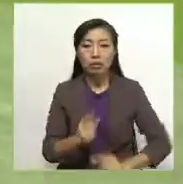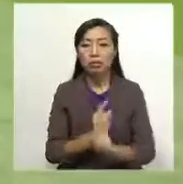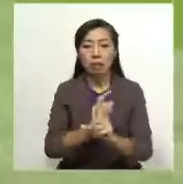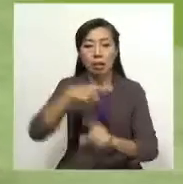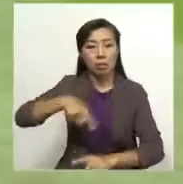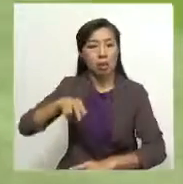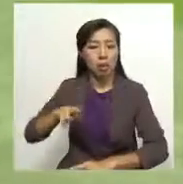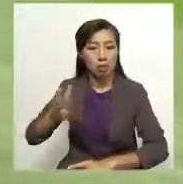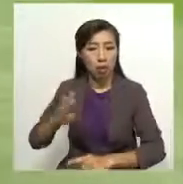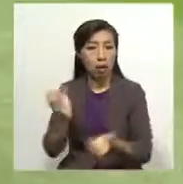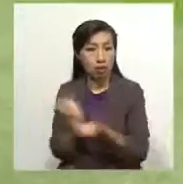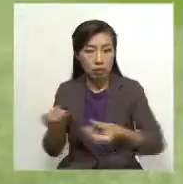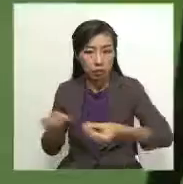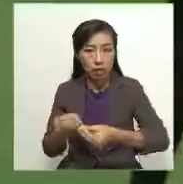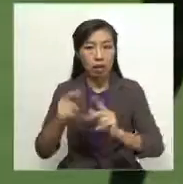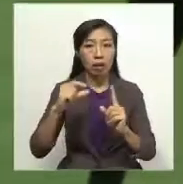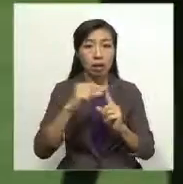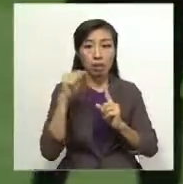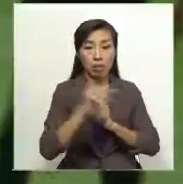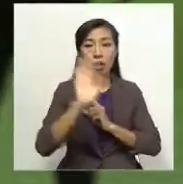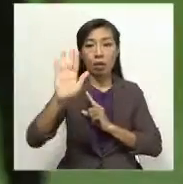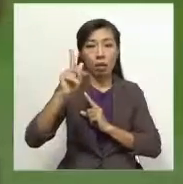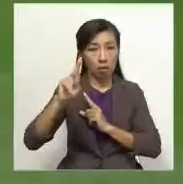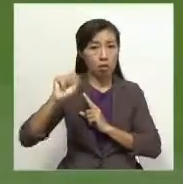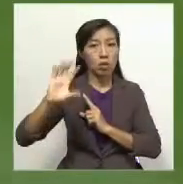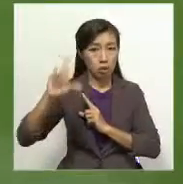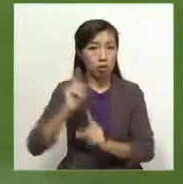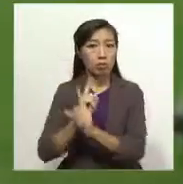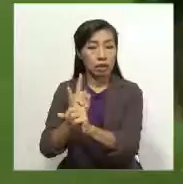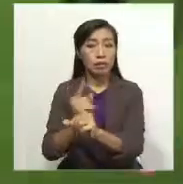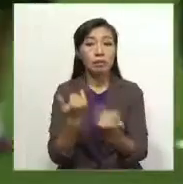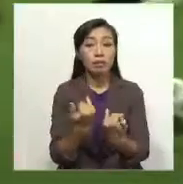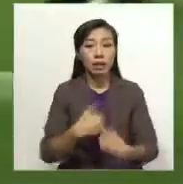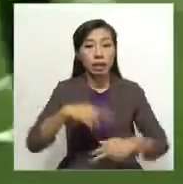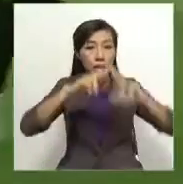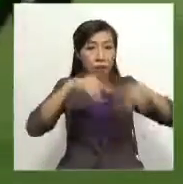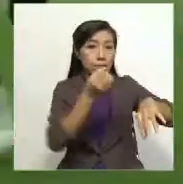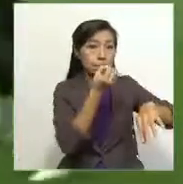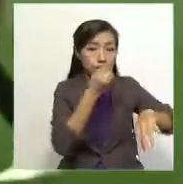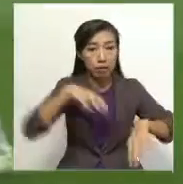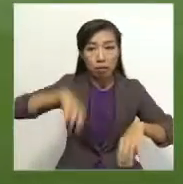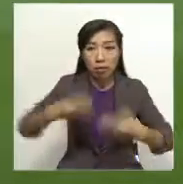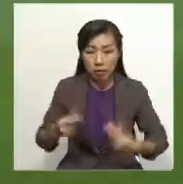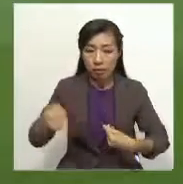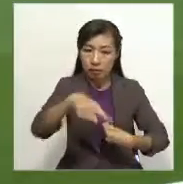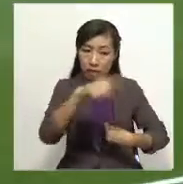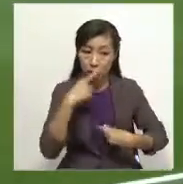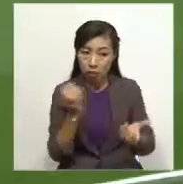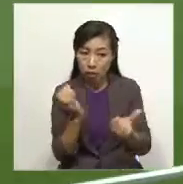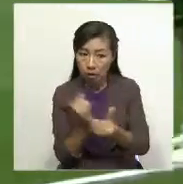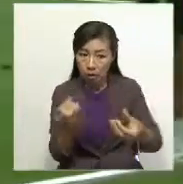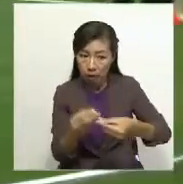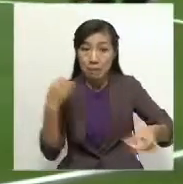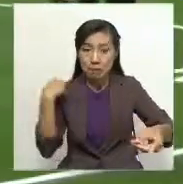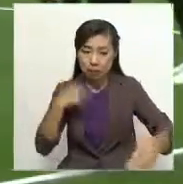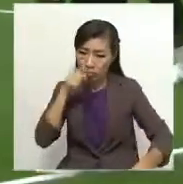ชบัญญัติการพนันแล้วก็ตามคำสั่งคสช.ค่ะนอกจากนี้นะคะสถานบริการรวมถึงร้านอาหารจะต้องถูกสั่งปิดสถานบริการ5